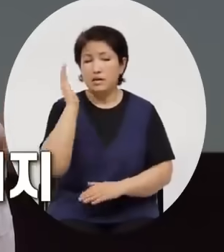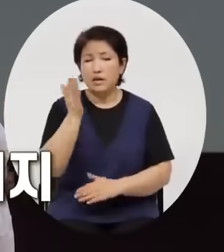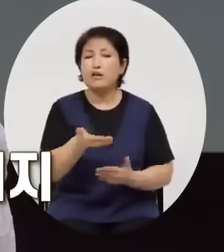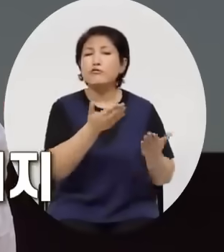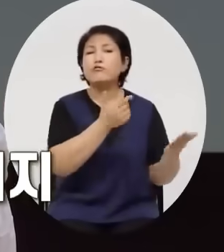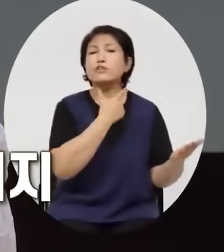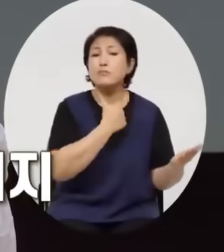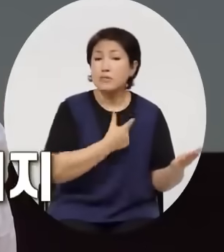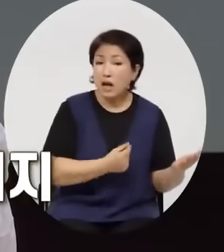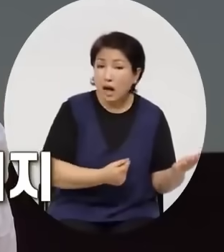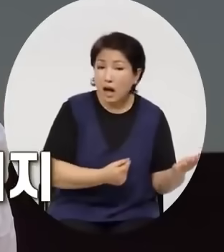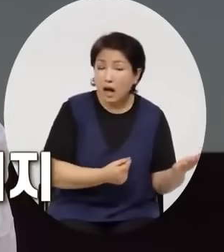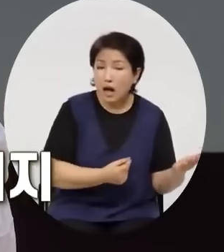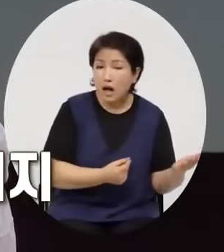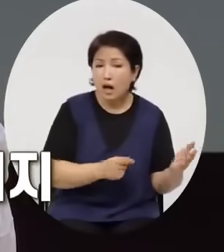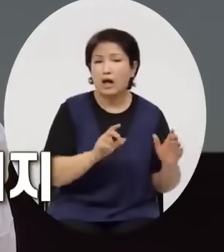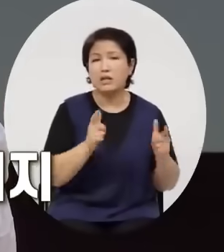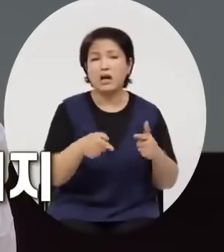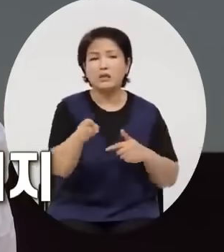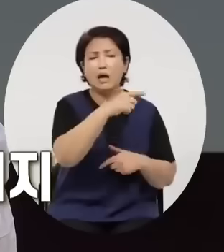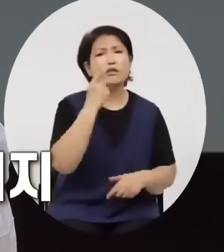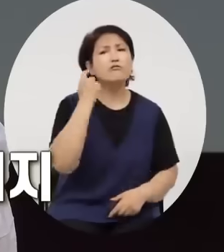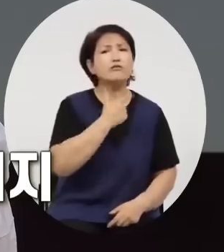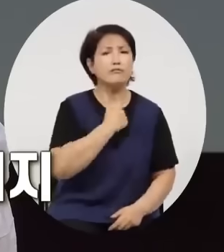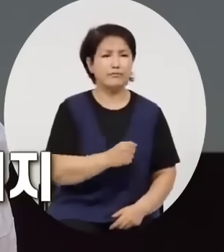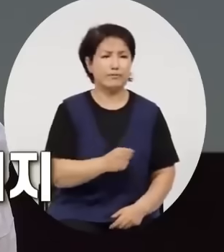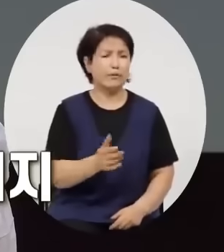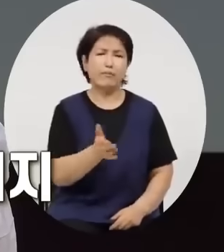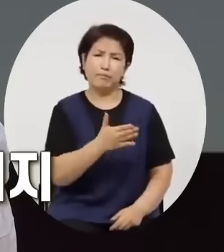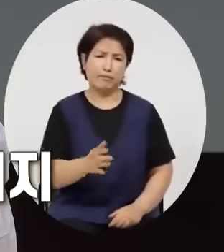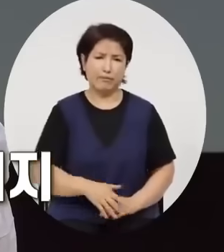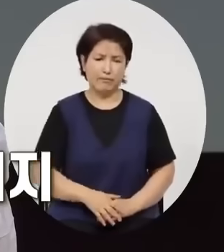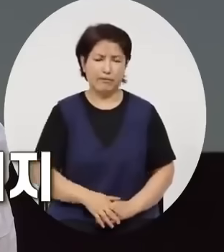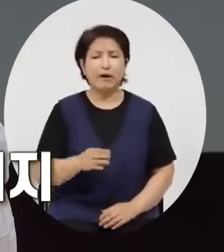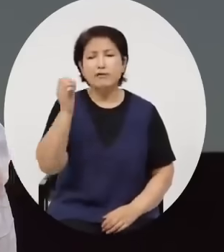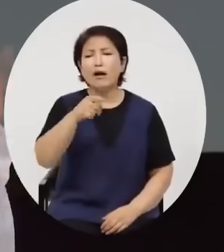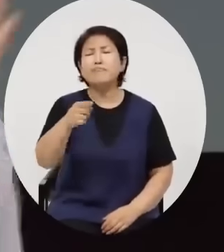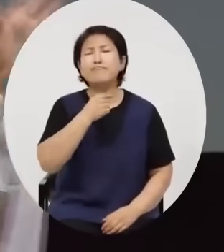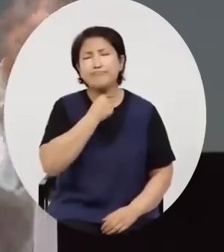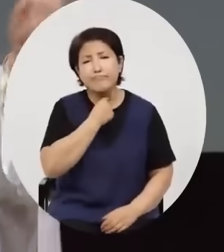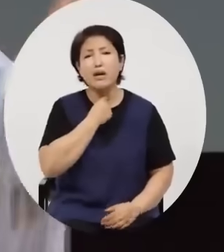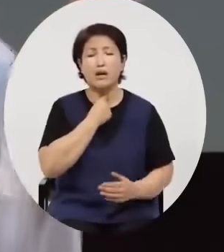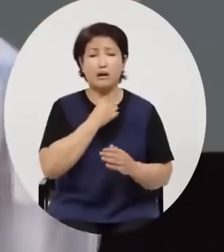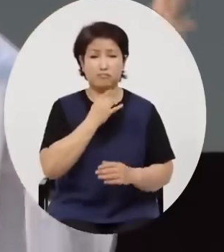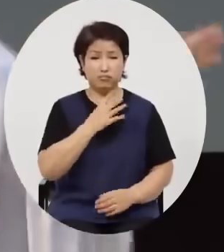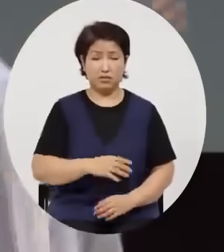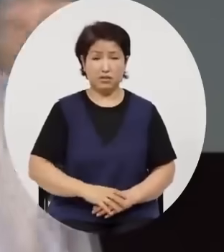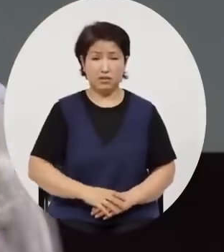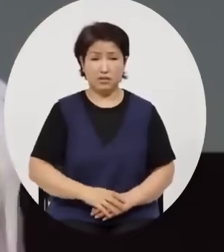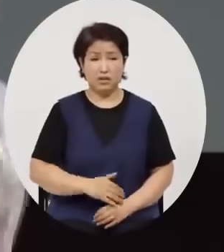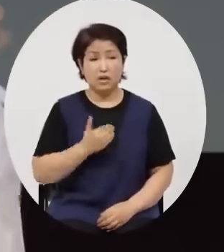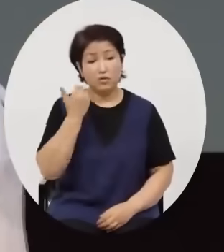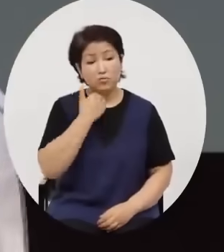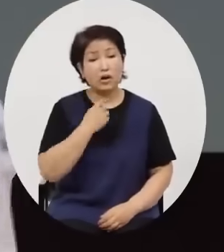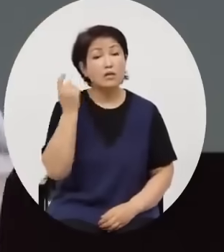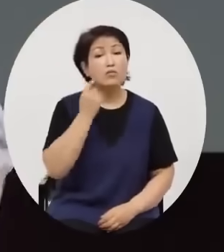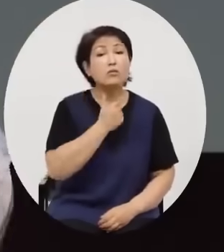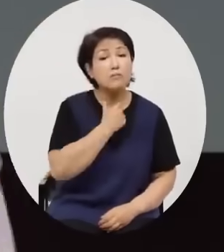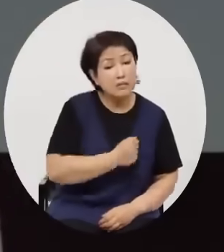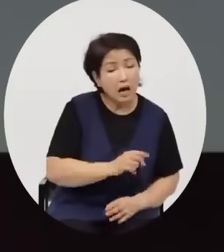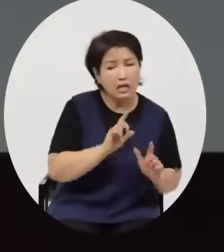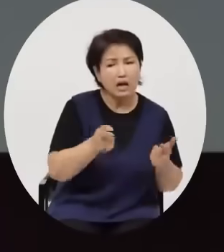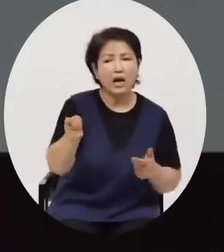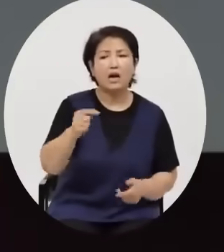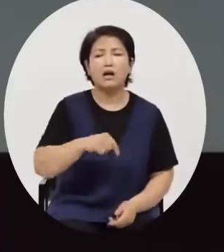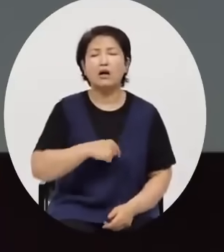듣고 싶은 사람 없는 줄 알아야 돼. 내가 하고 싶은 거지. 누가 듣고 싶어서 하는 게 아니고 내가